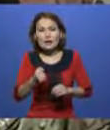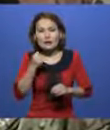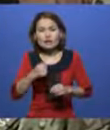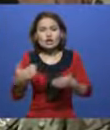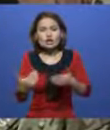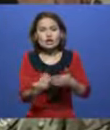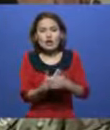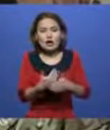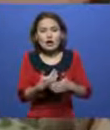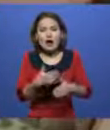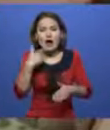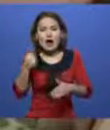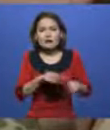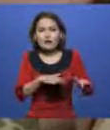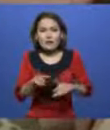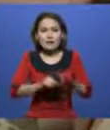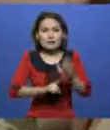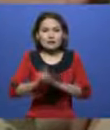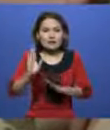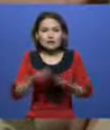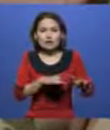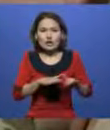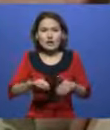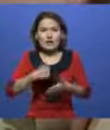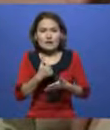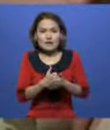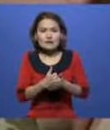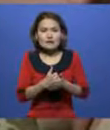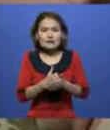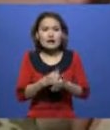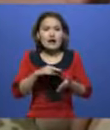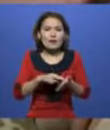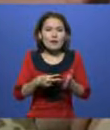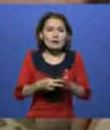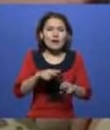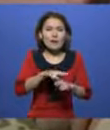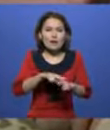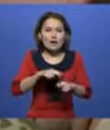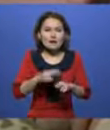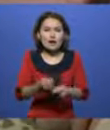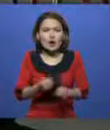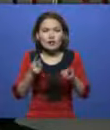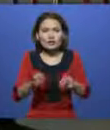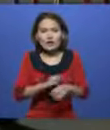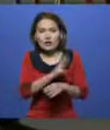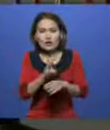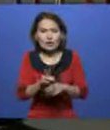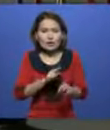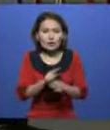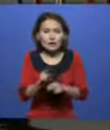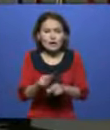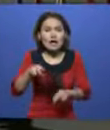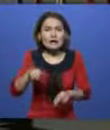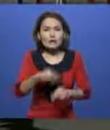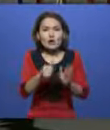жаңа әскери операция басталатын болады. Шараның басты мақсаты жергілікті армия мен полиция қызметкерлерін қауіпсіздікті қамтамасыз етуге үйрету.